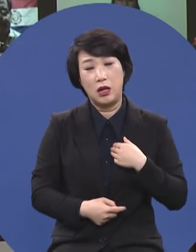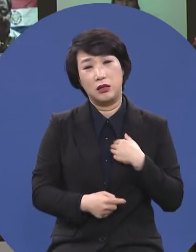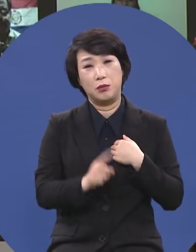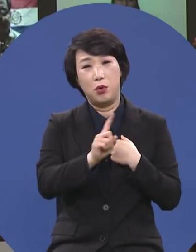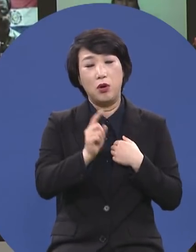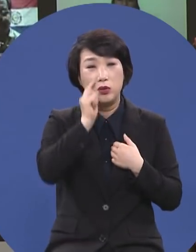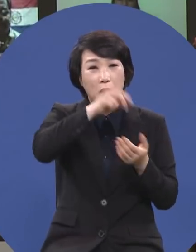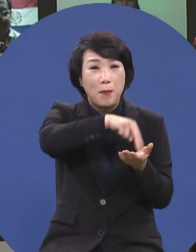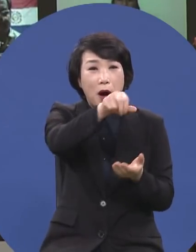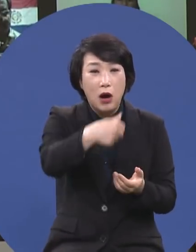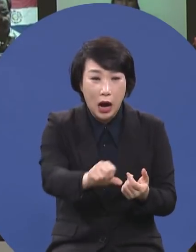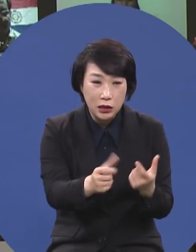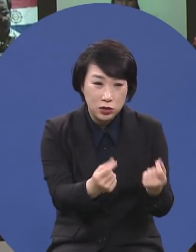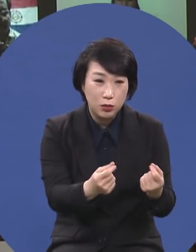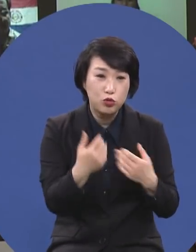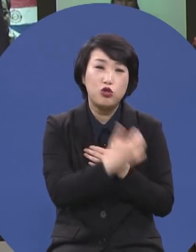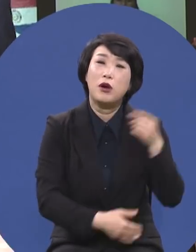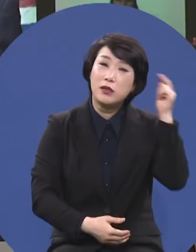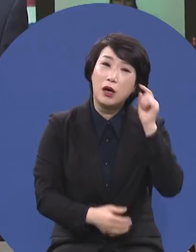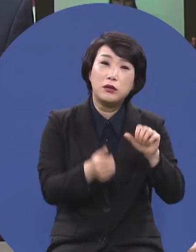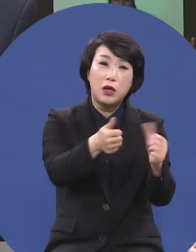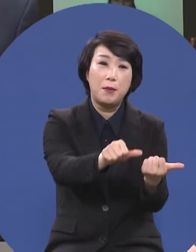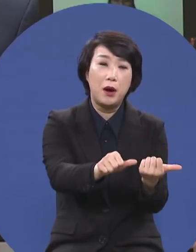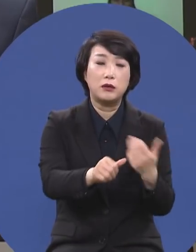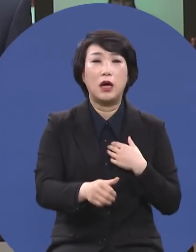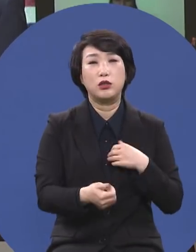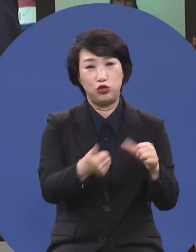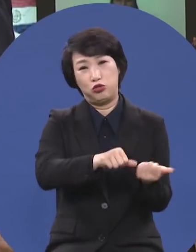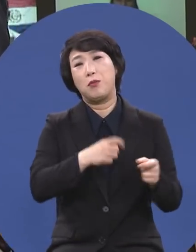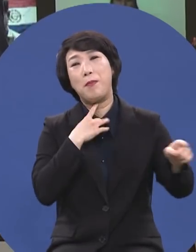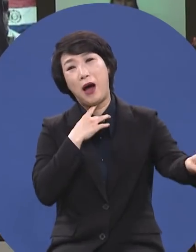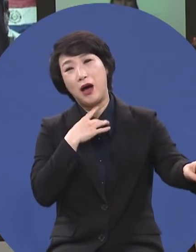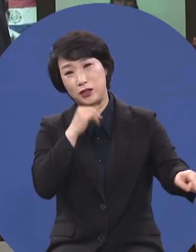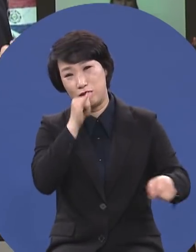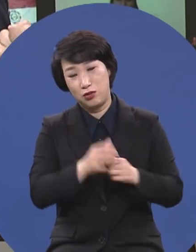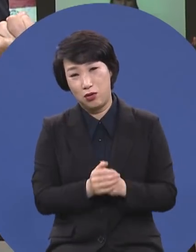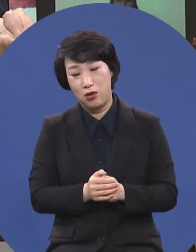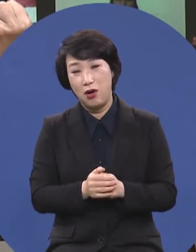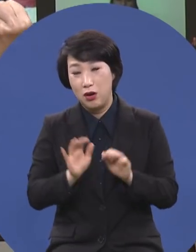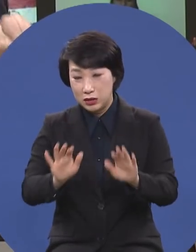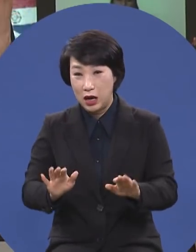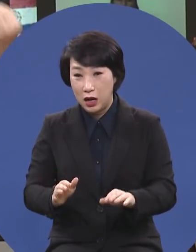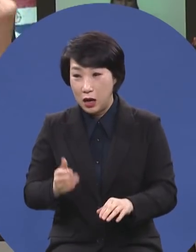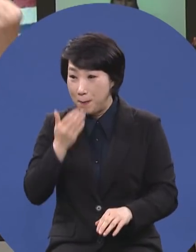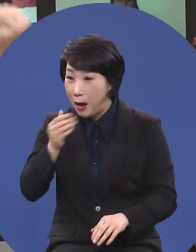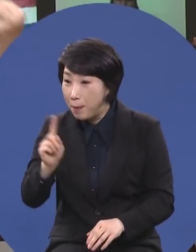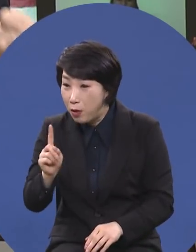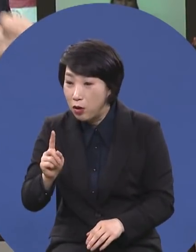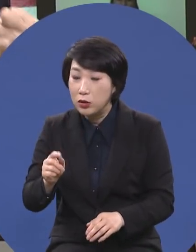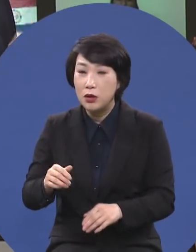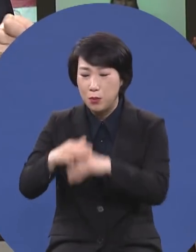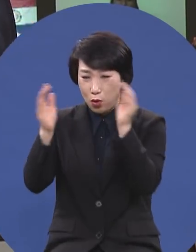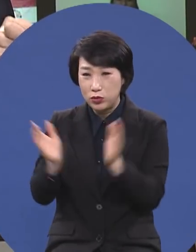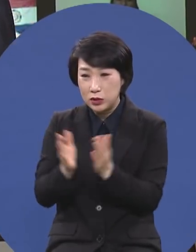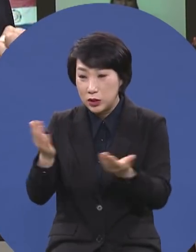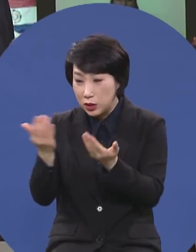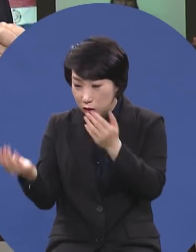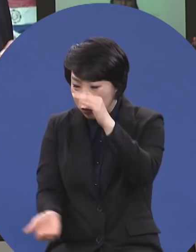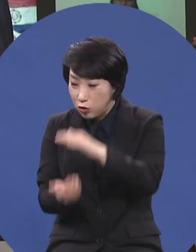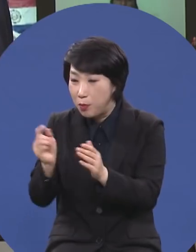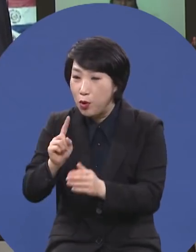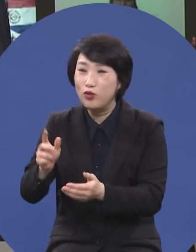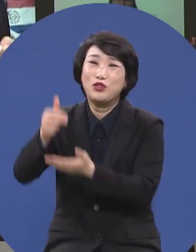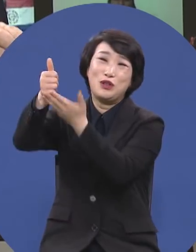탕자처럼 육신에 생각한 사망, 죽음밖에 없어. 된 것이 있다면 주님으로 한 거야.